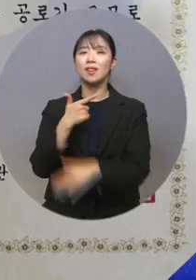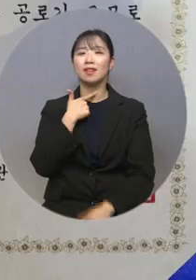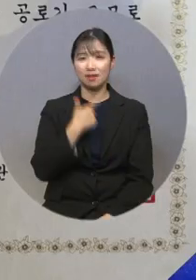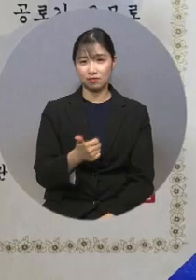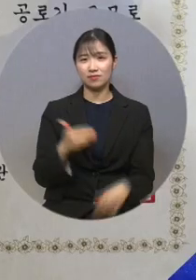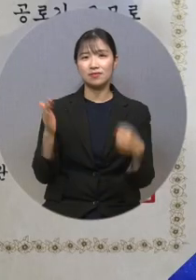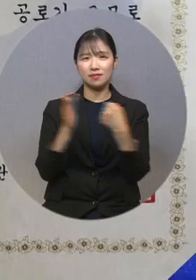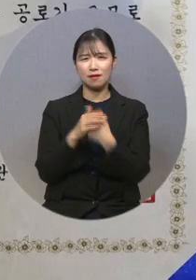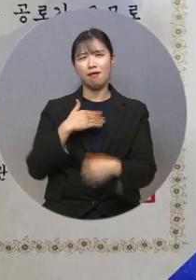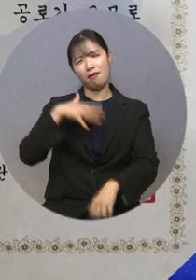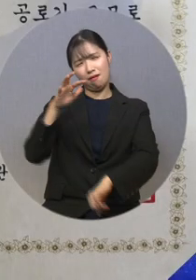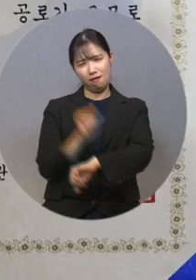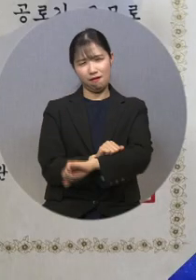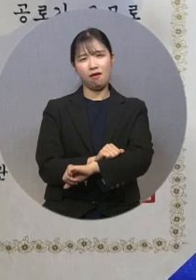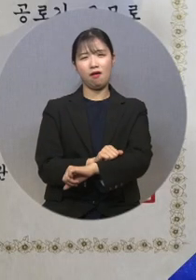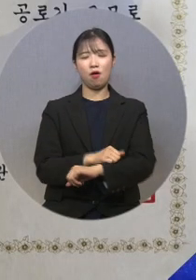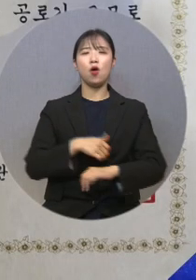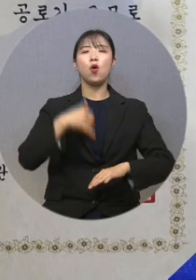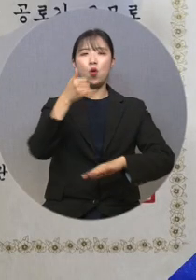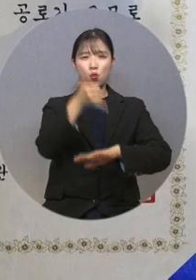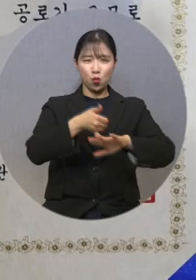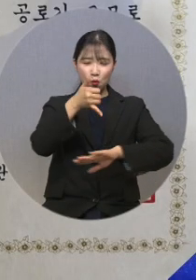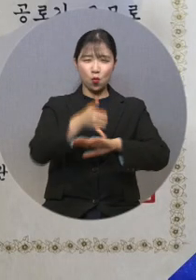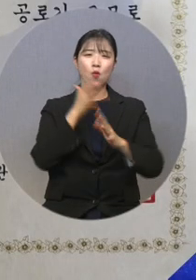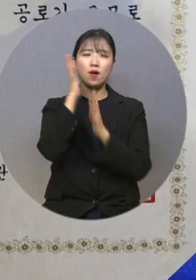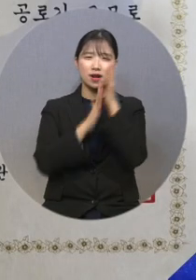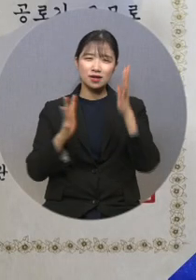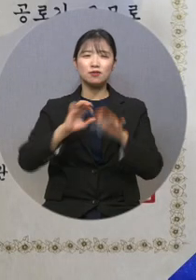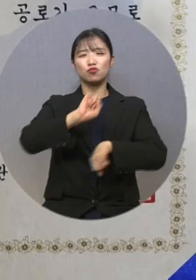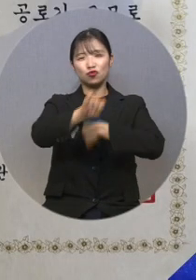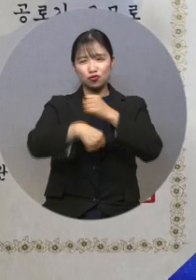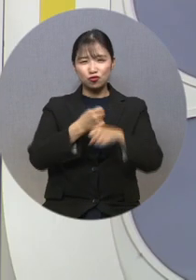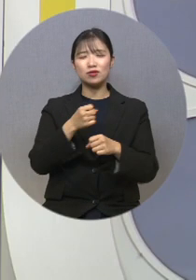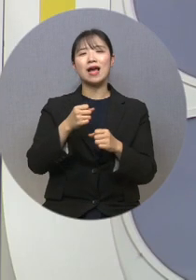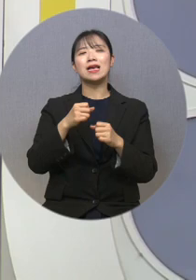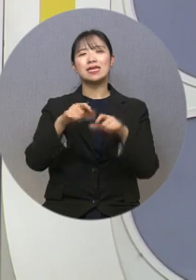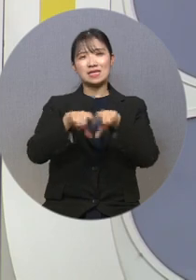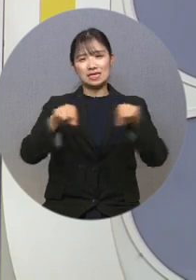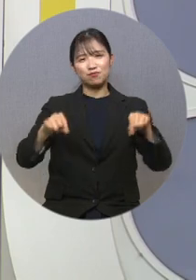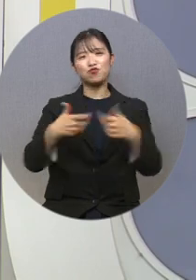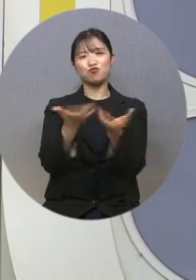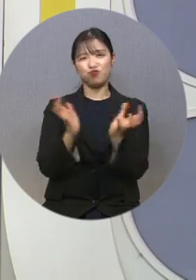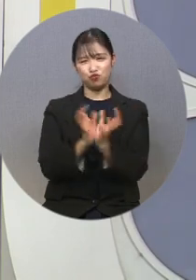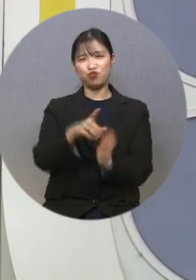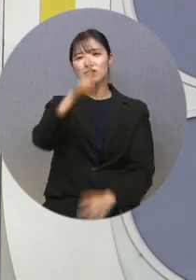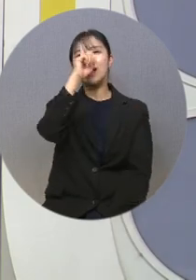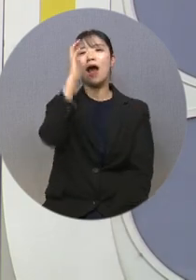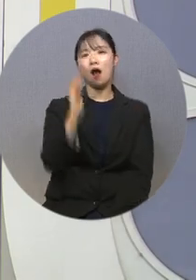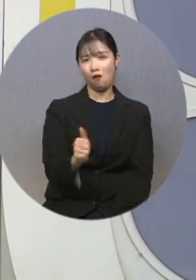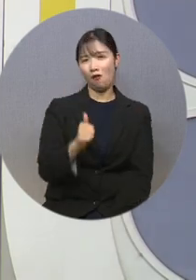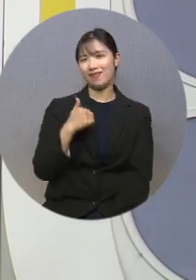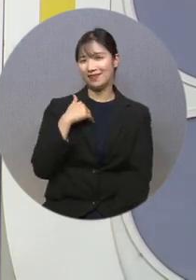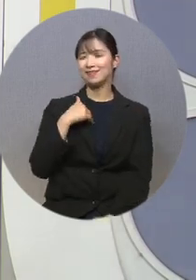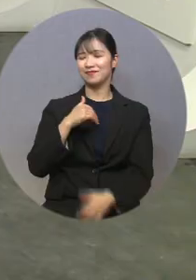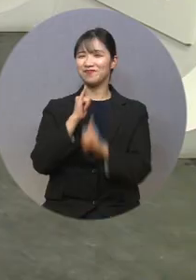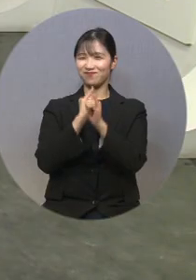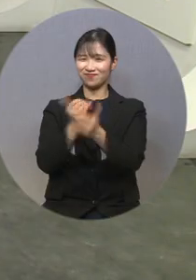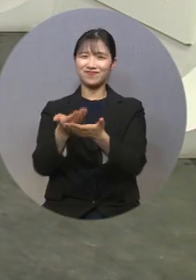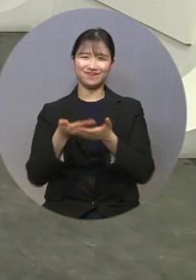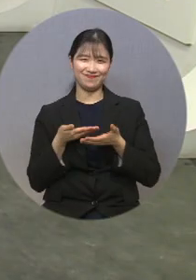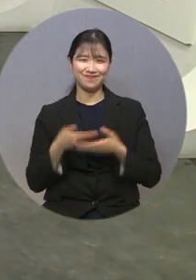네. 잘했다고 농림축산식품부 장관님께서 상 주셨죠? 아, 그래요? 네.